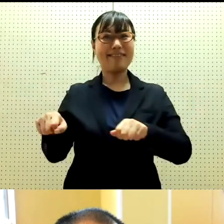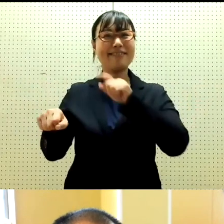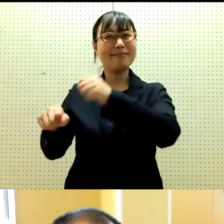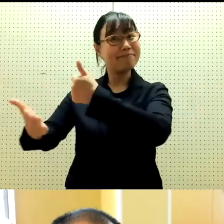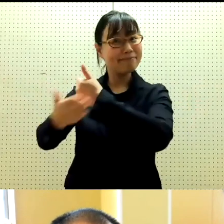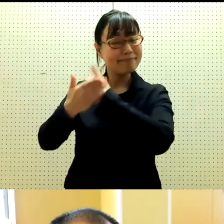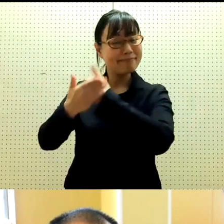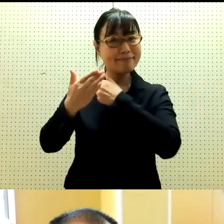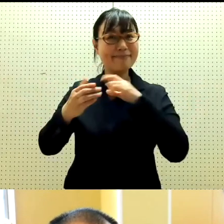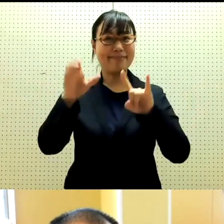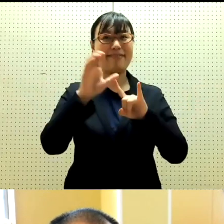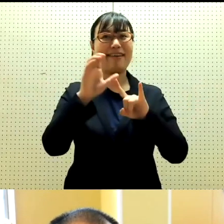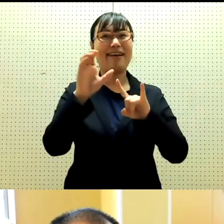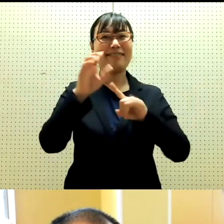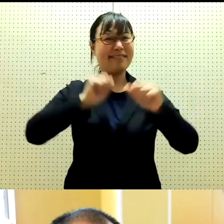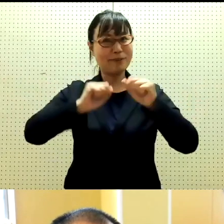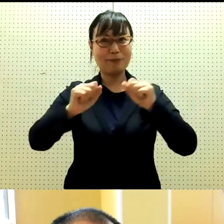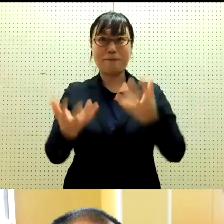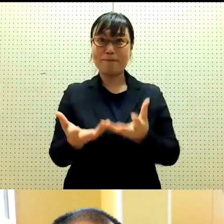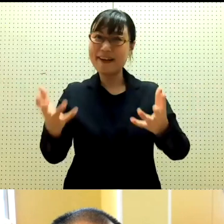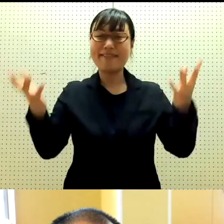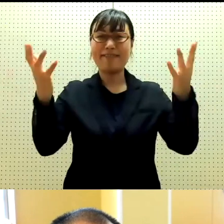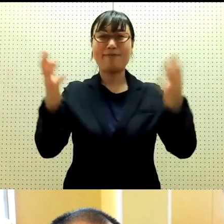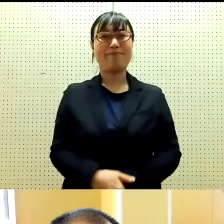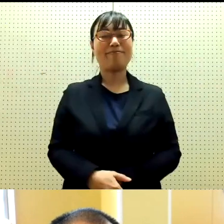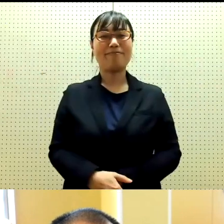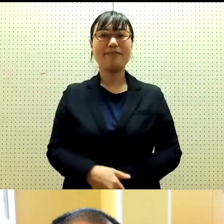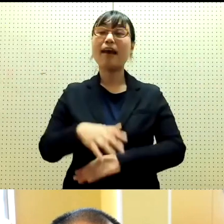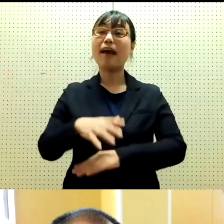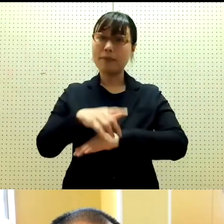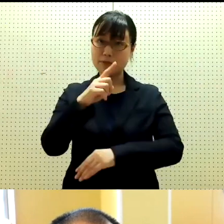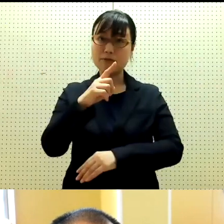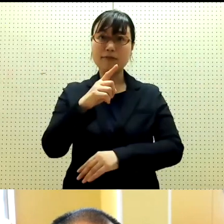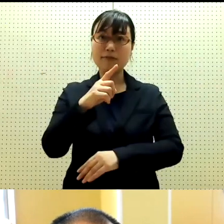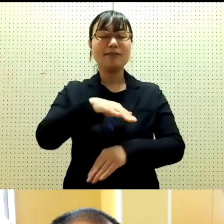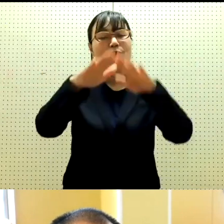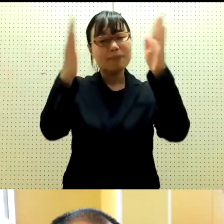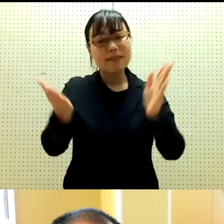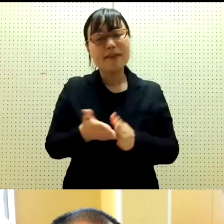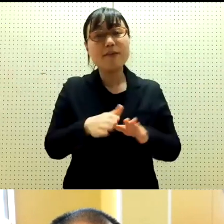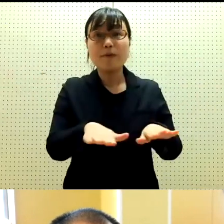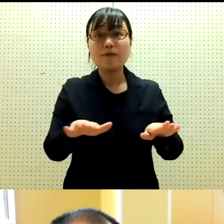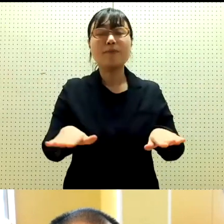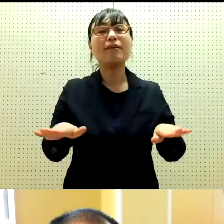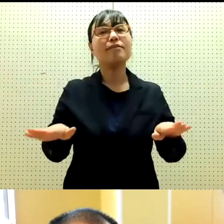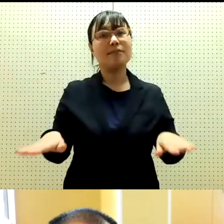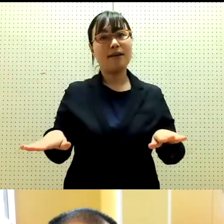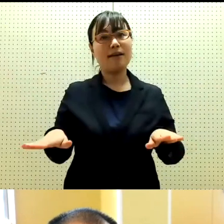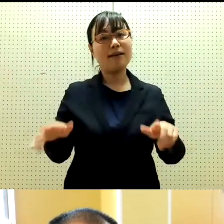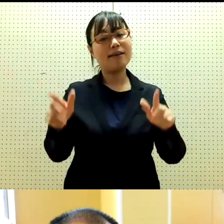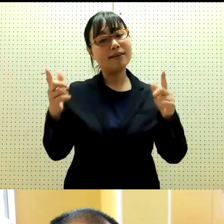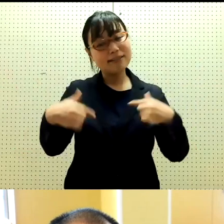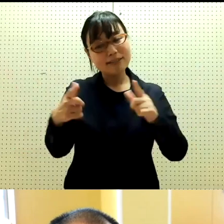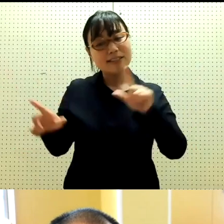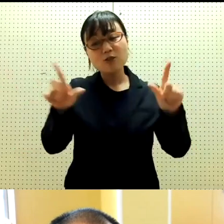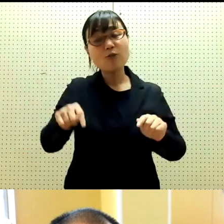。では初めに、すべてのお子さんが ICT を日常の中で利用できるように先